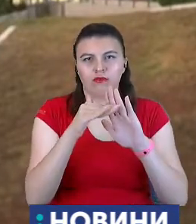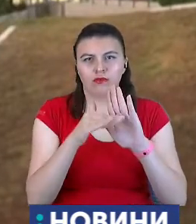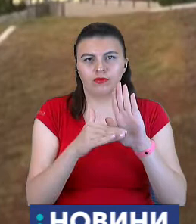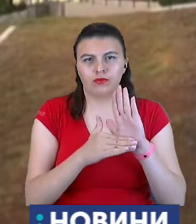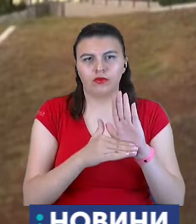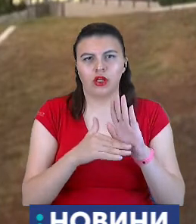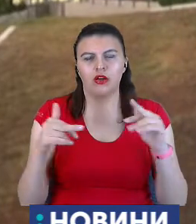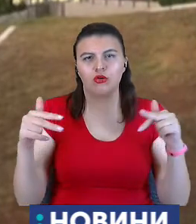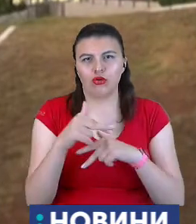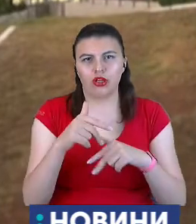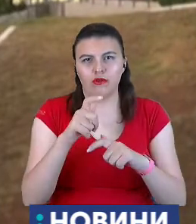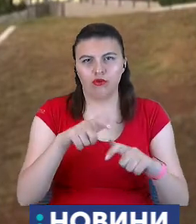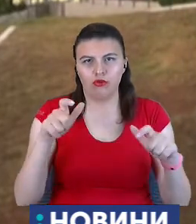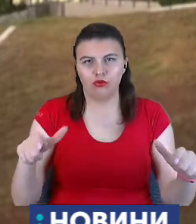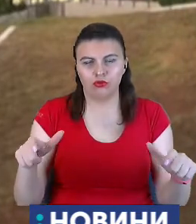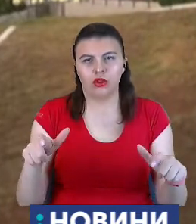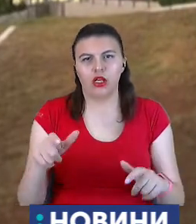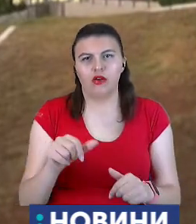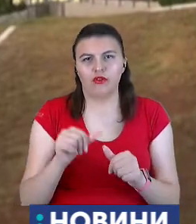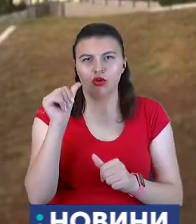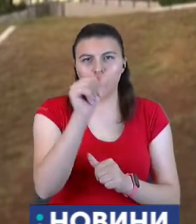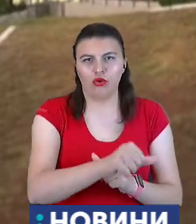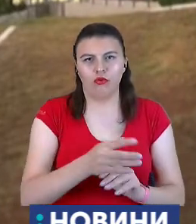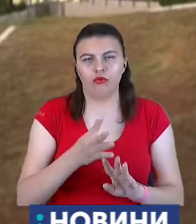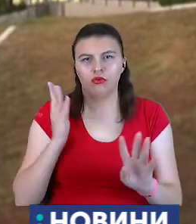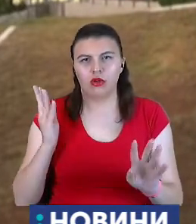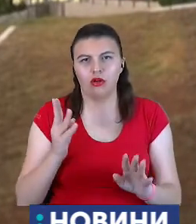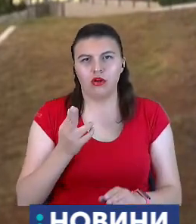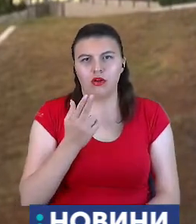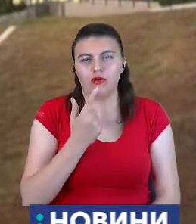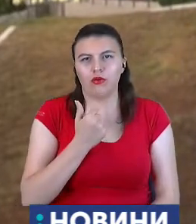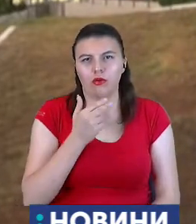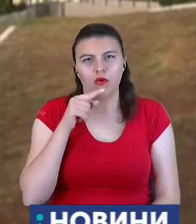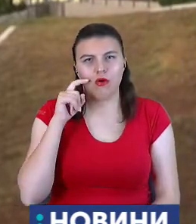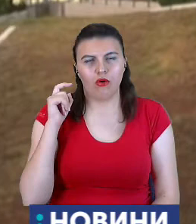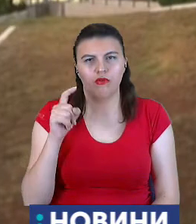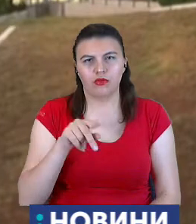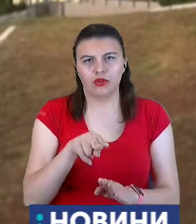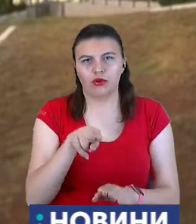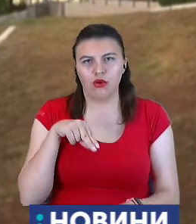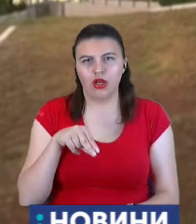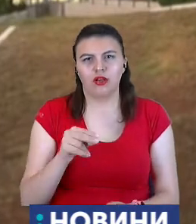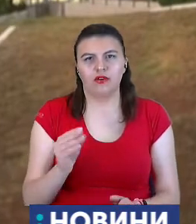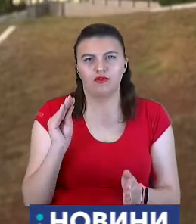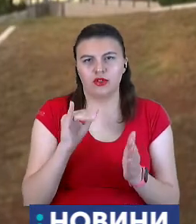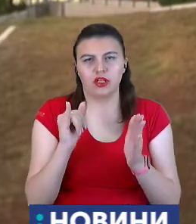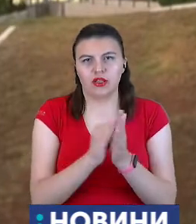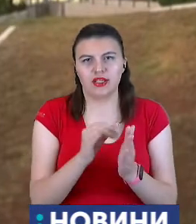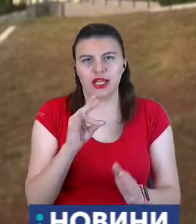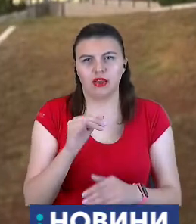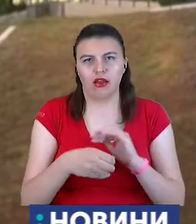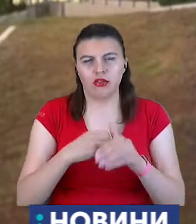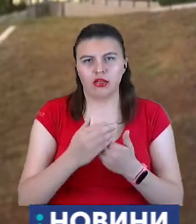учнів, відокремили одну від одної черги дітей кольоровим скотчем, встановили санітайзери на входах та